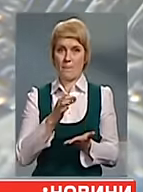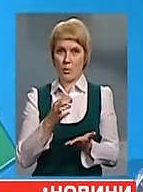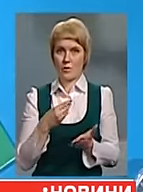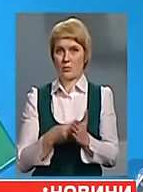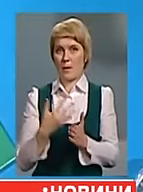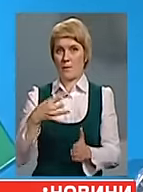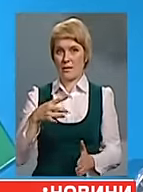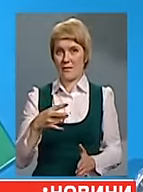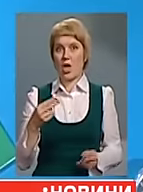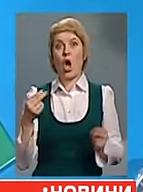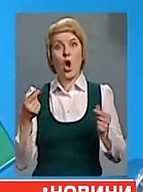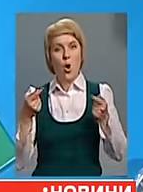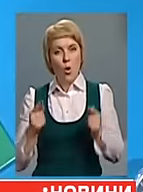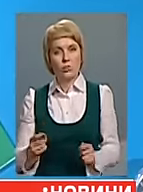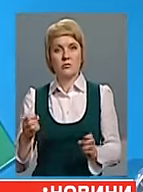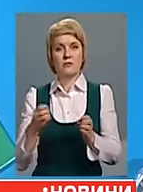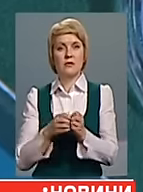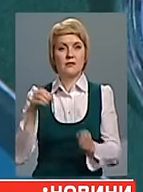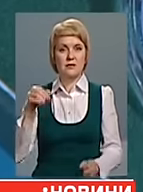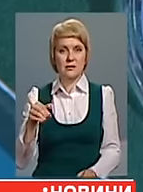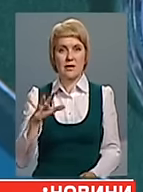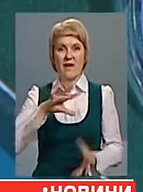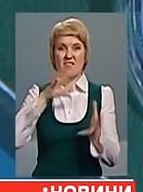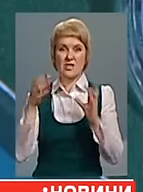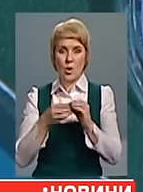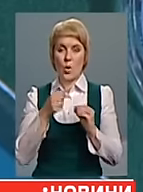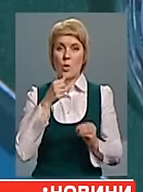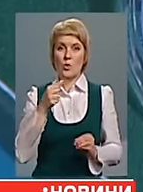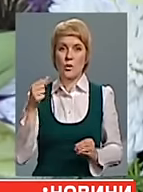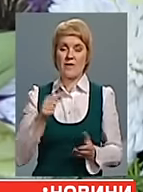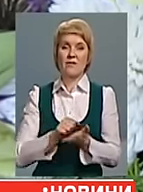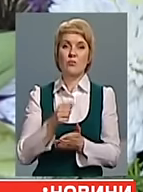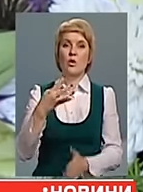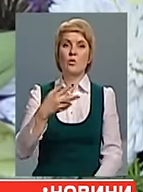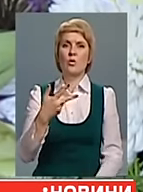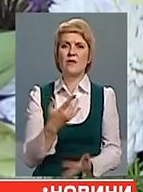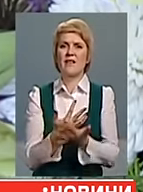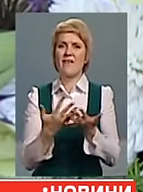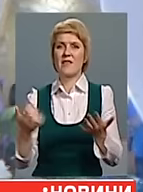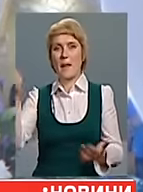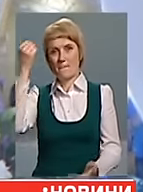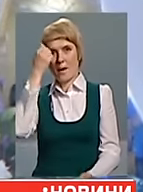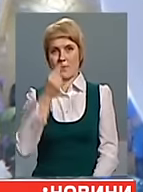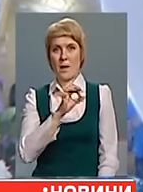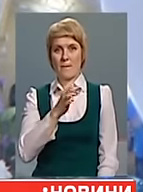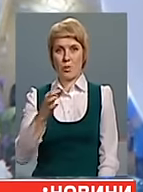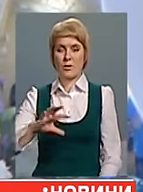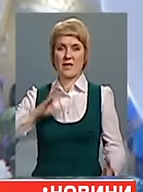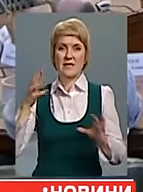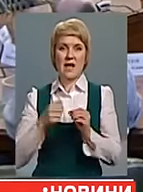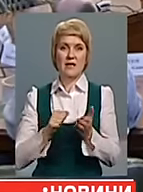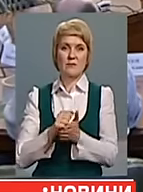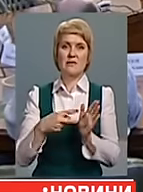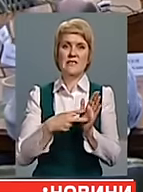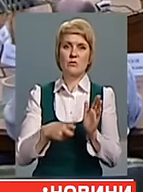майже 10 тисяч. Всього торік Національний банк випустив 43 види пам'ятних монет загальним тиражем 700 тисяч